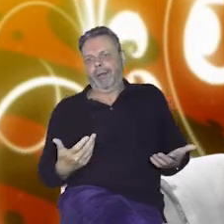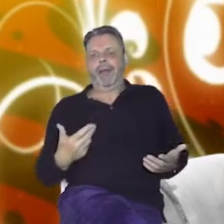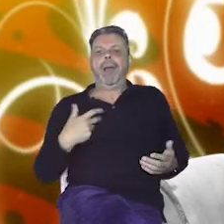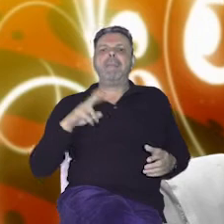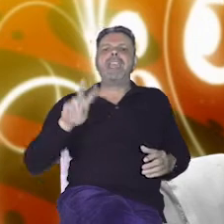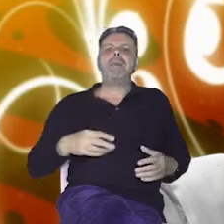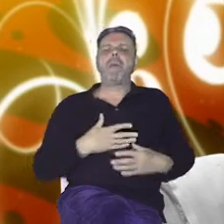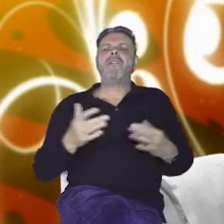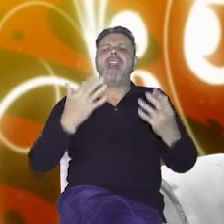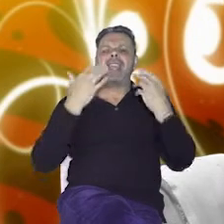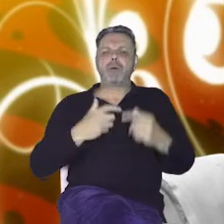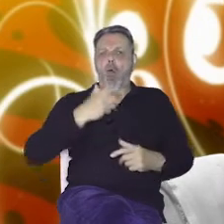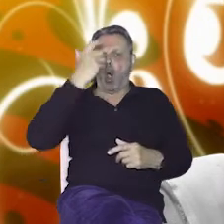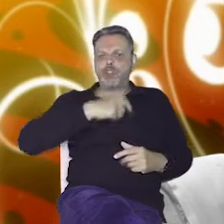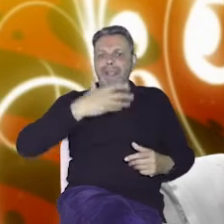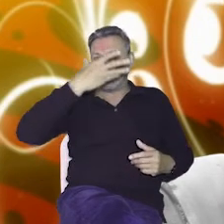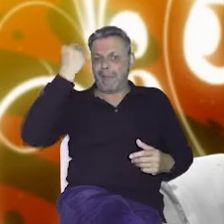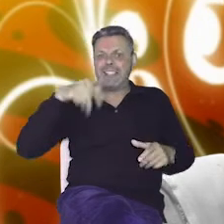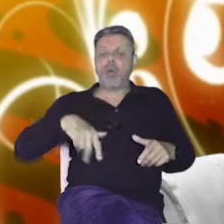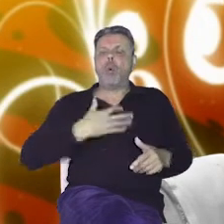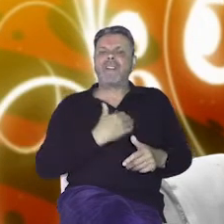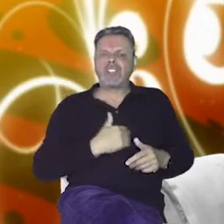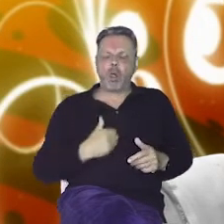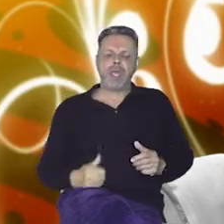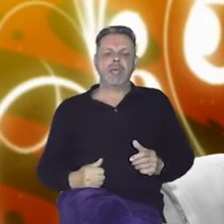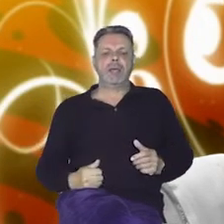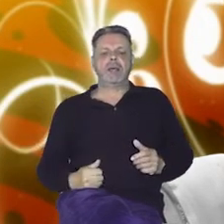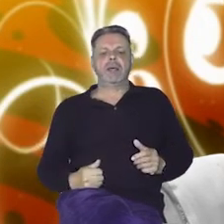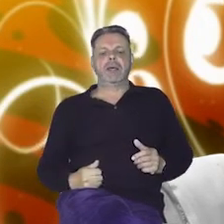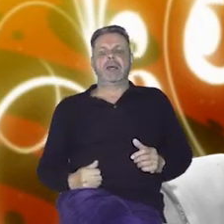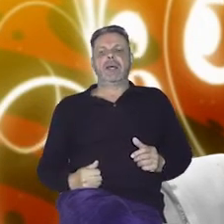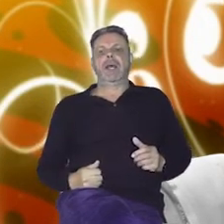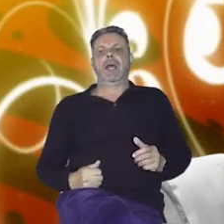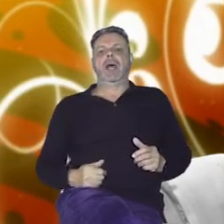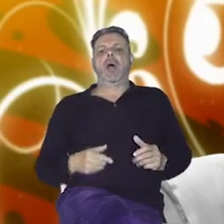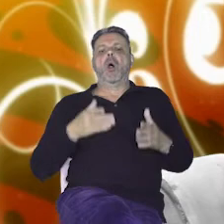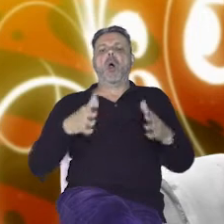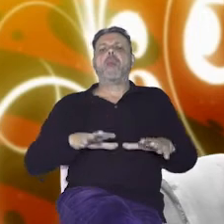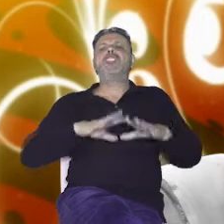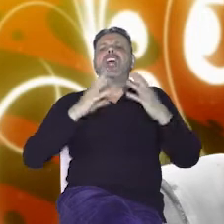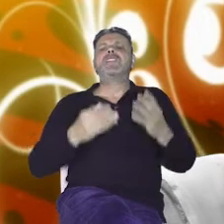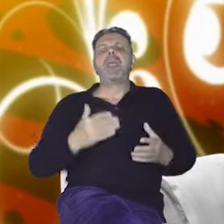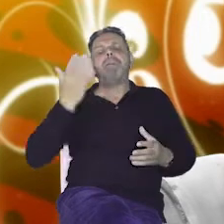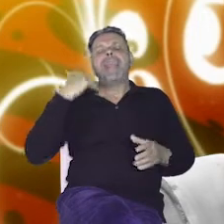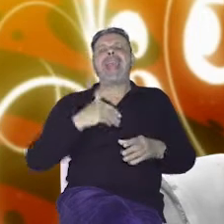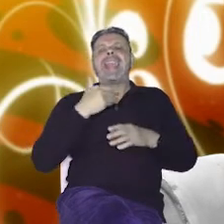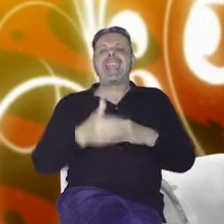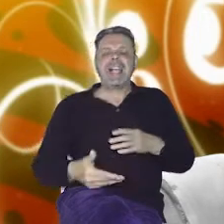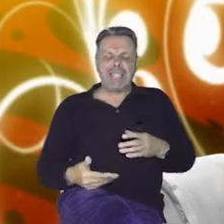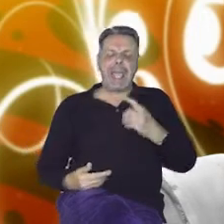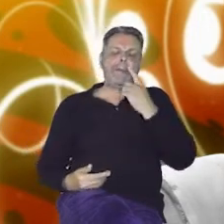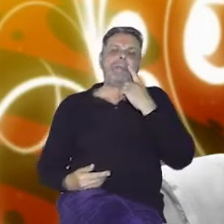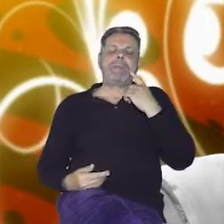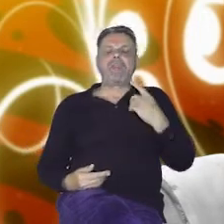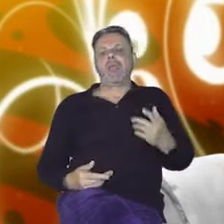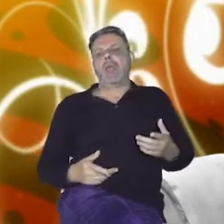veliki broj osoba s demencijom u Hrvatskoj, opet po procjenama, znači oni će svi prije ili kasnije to obitelj u jednom